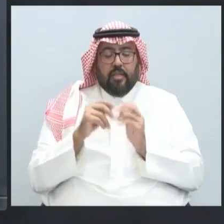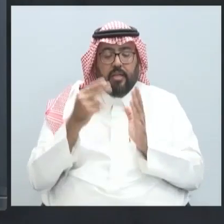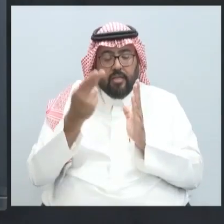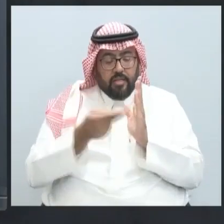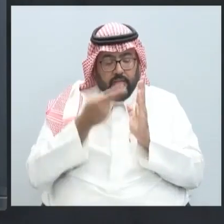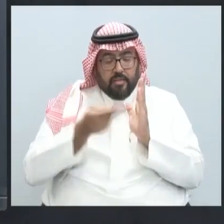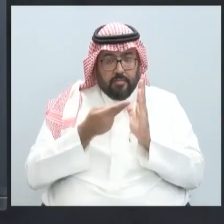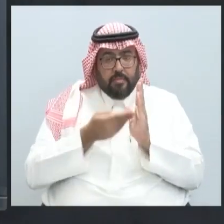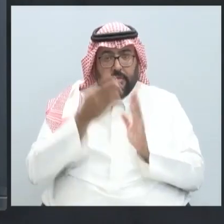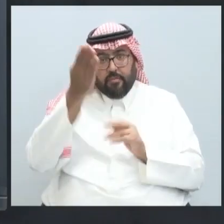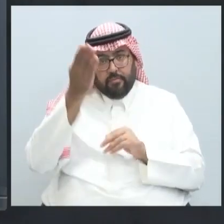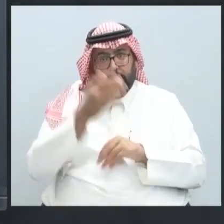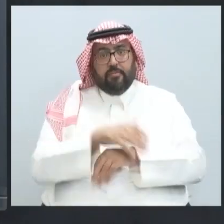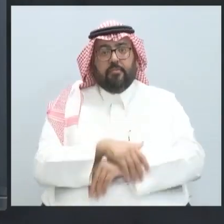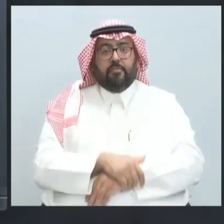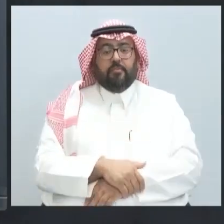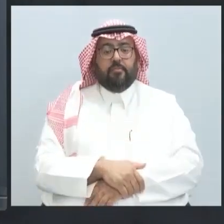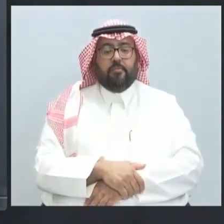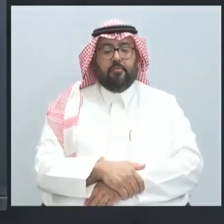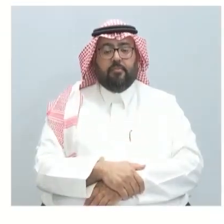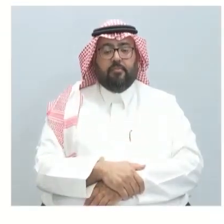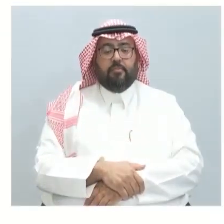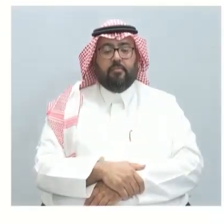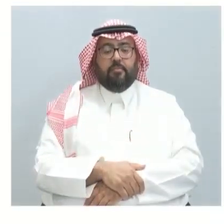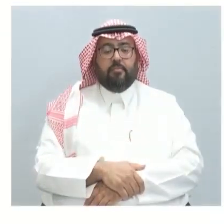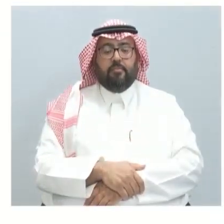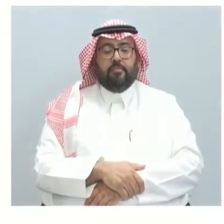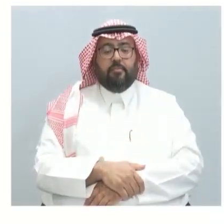ارسمه هل تستطيعون رسمه تفضلوا يا ابطال